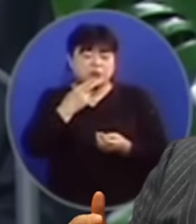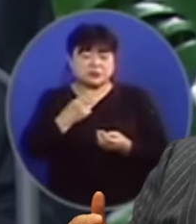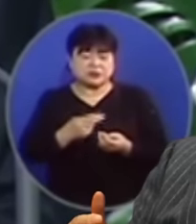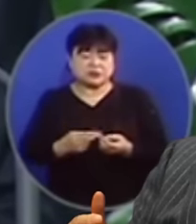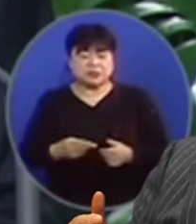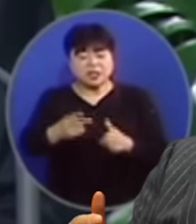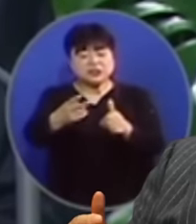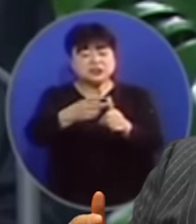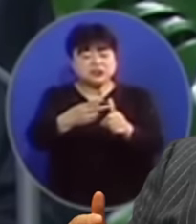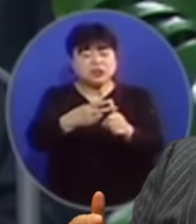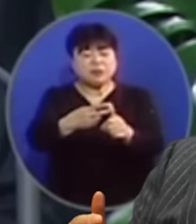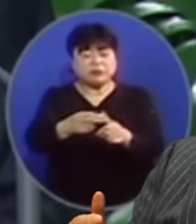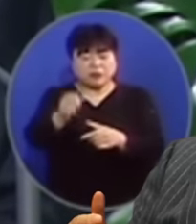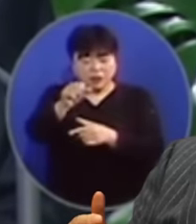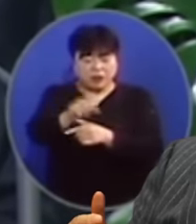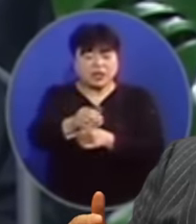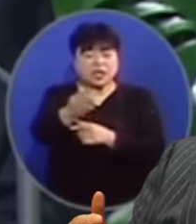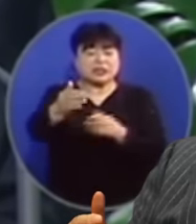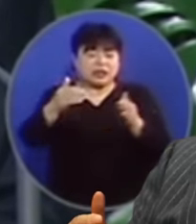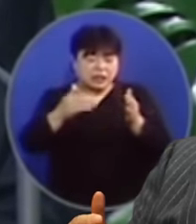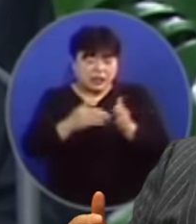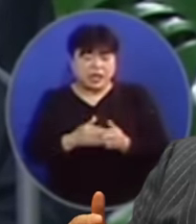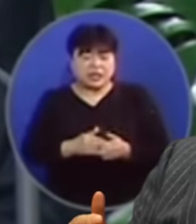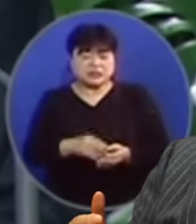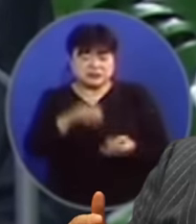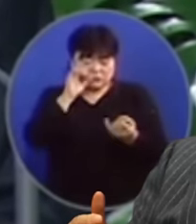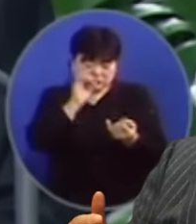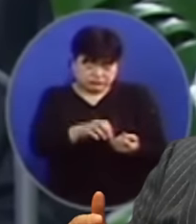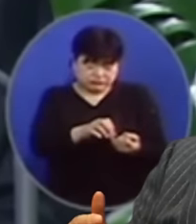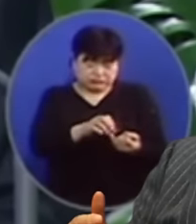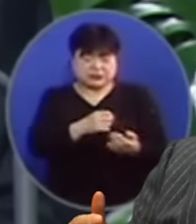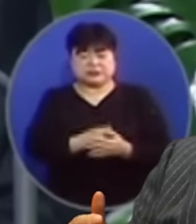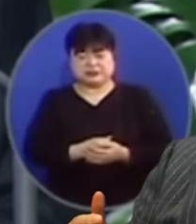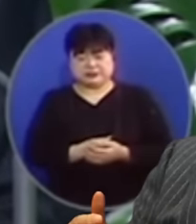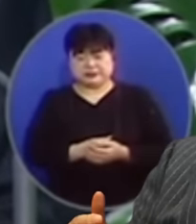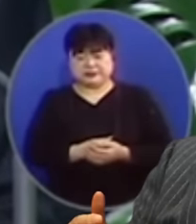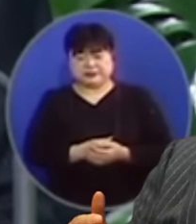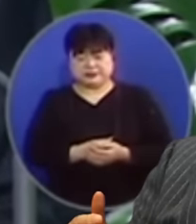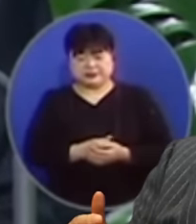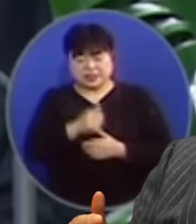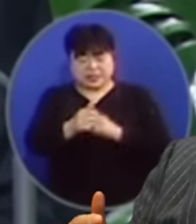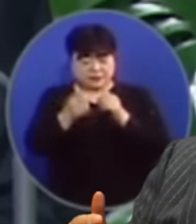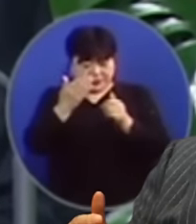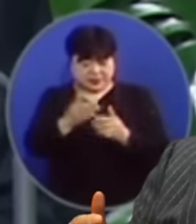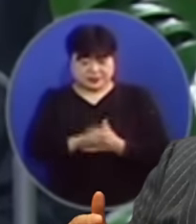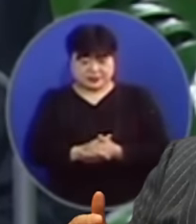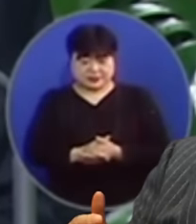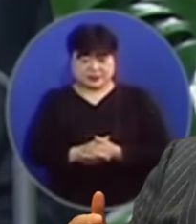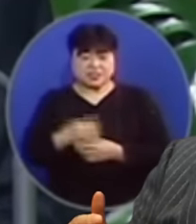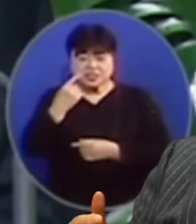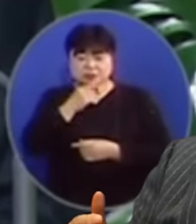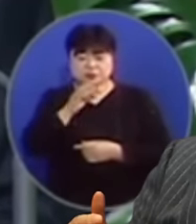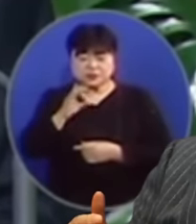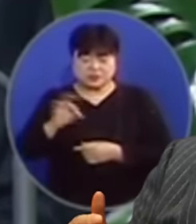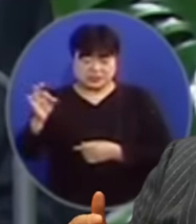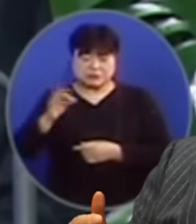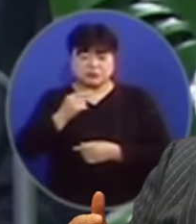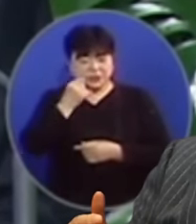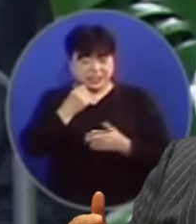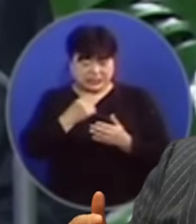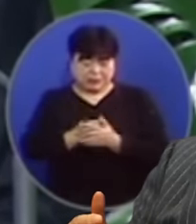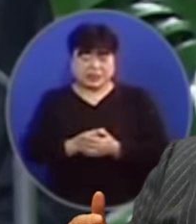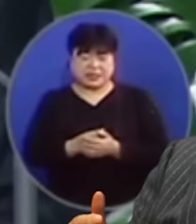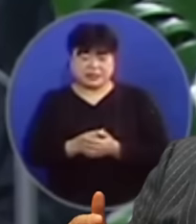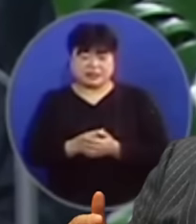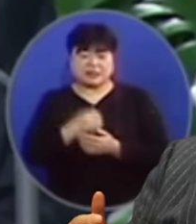첩을 얻도록 허락할 때까지 압박을 가했단 말입니다. 하나님께서 네가 입술로 시인하라, 이제 네